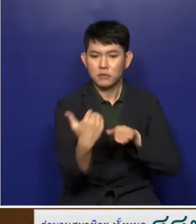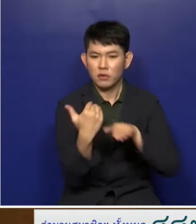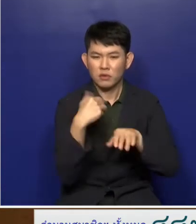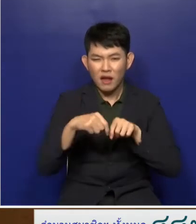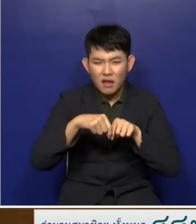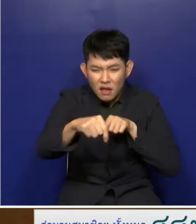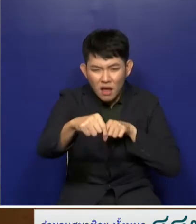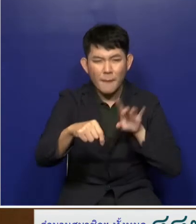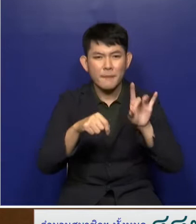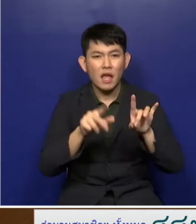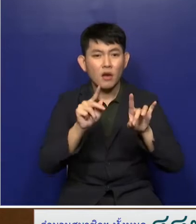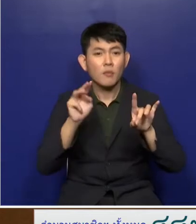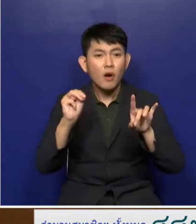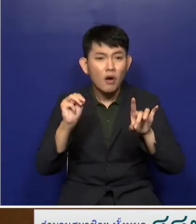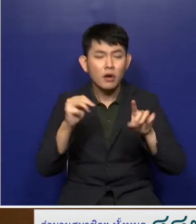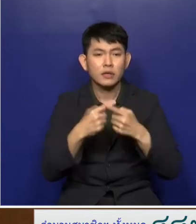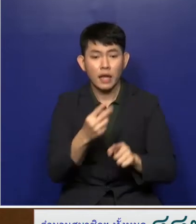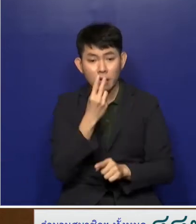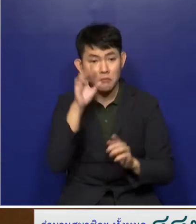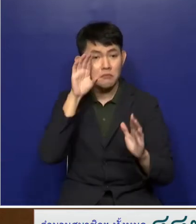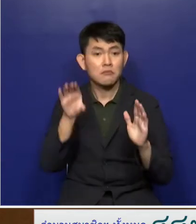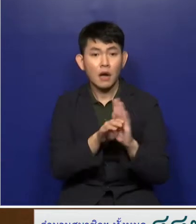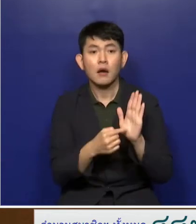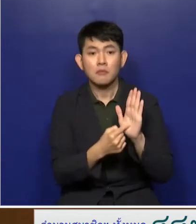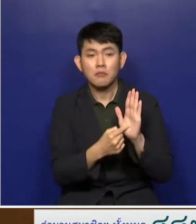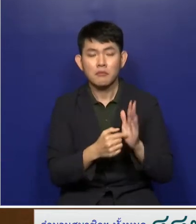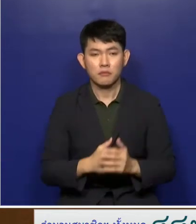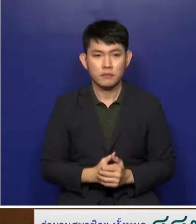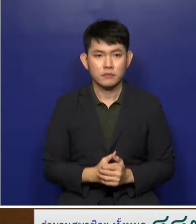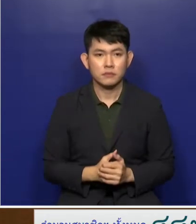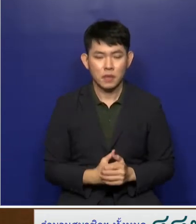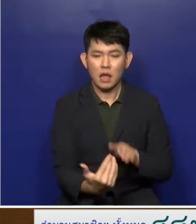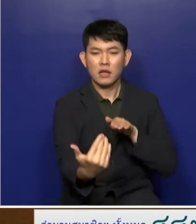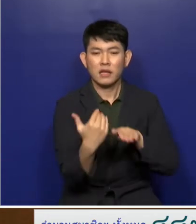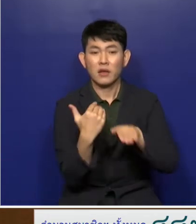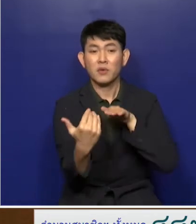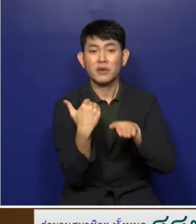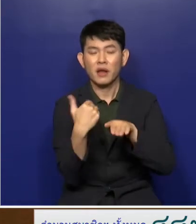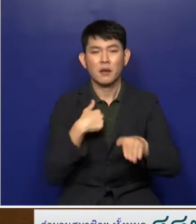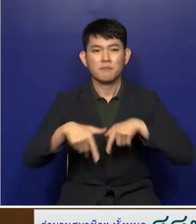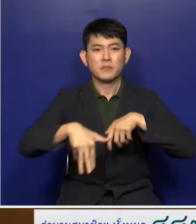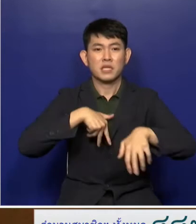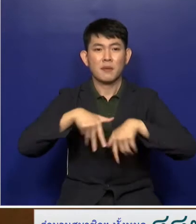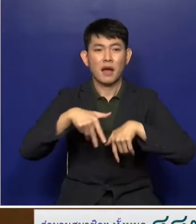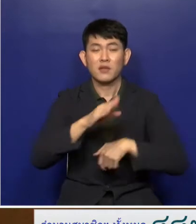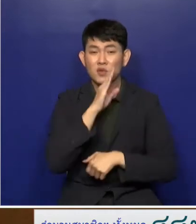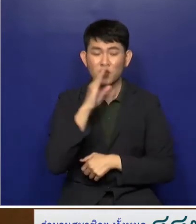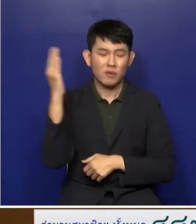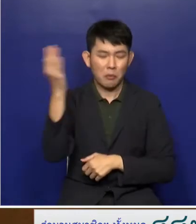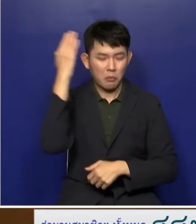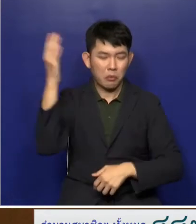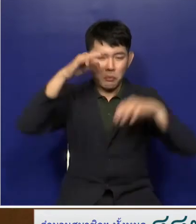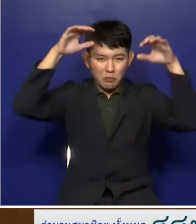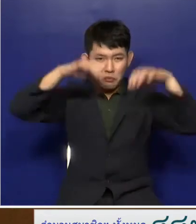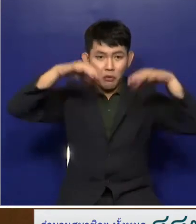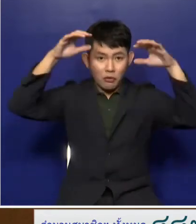านเห็นอยู่ในภาพนะฮะเส้นทางเข้าออกนะครับชาวบ้านในช่วงหน้าฝนนะครับต้องม